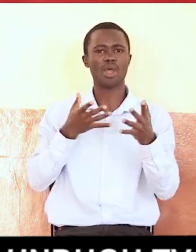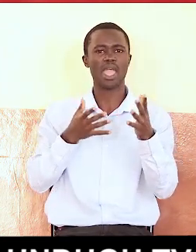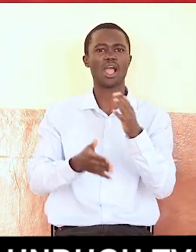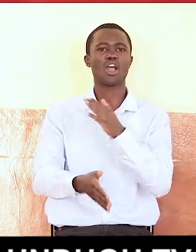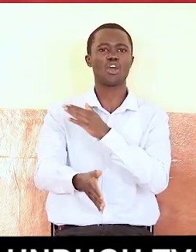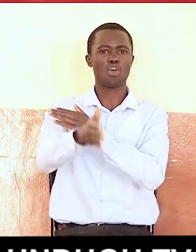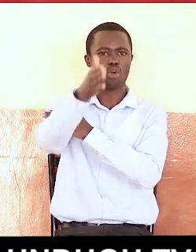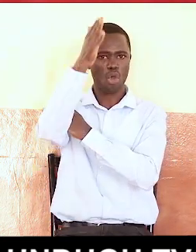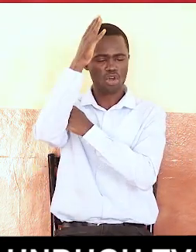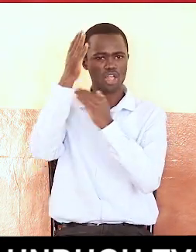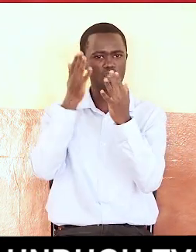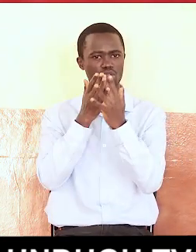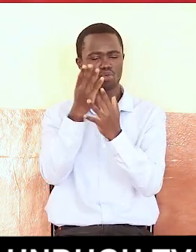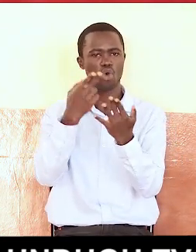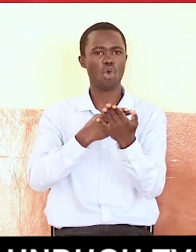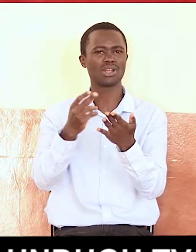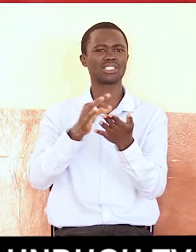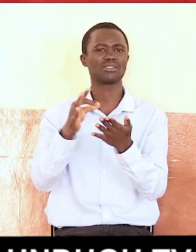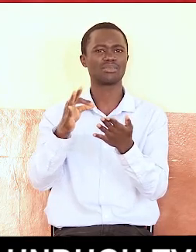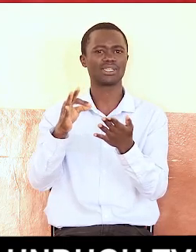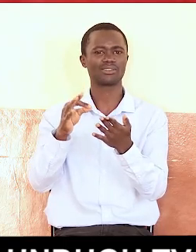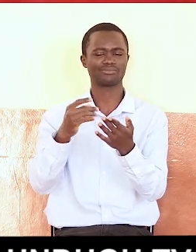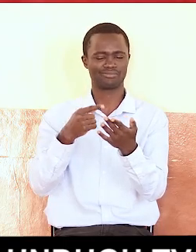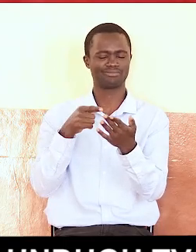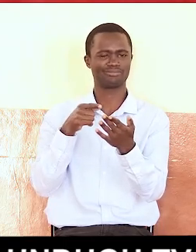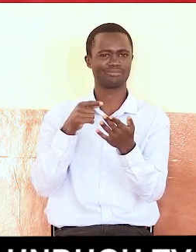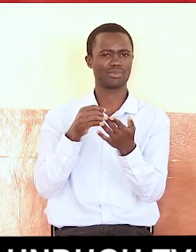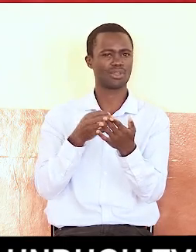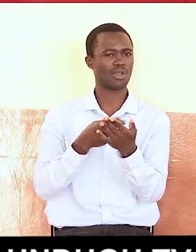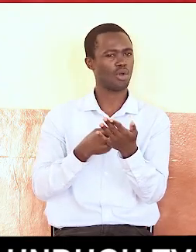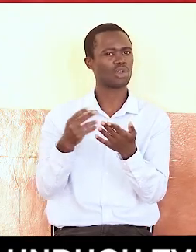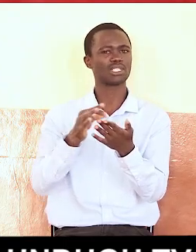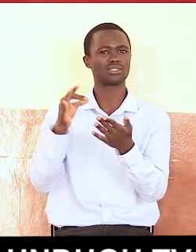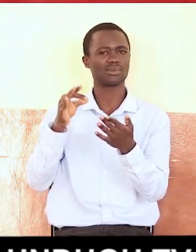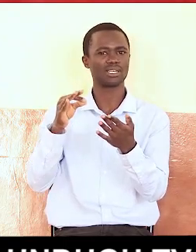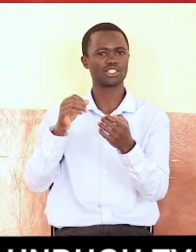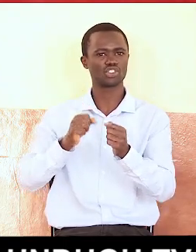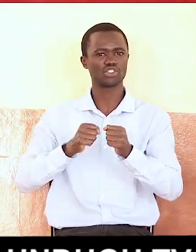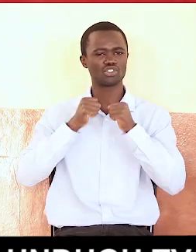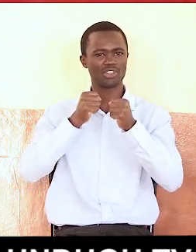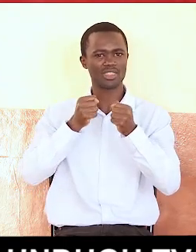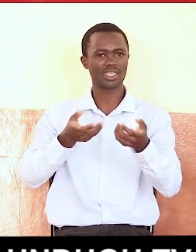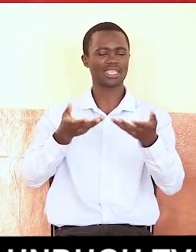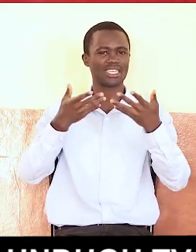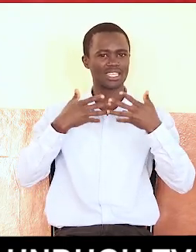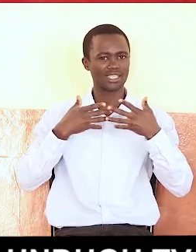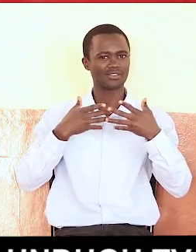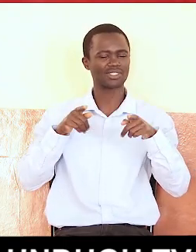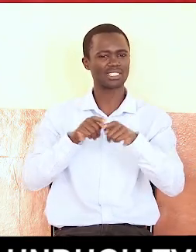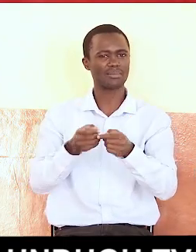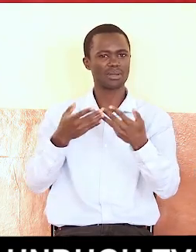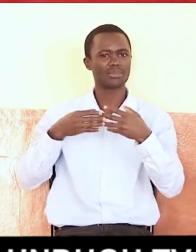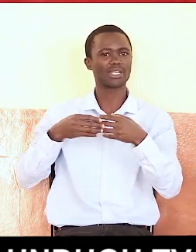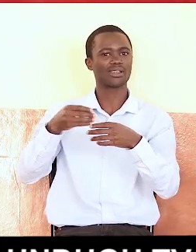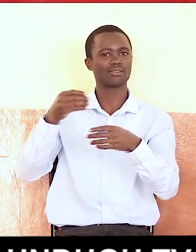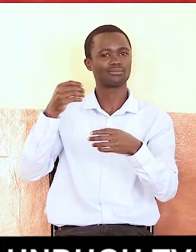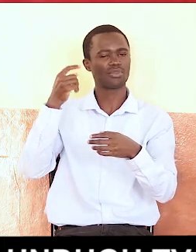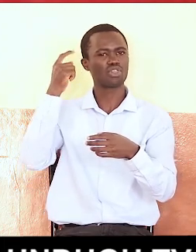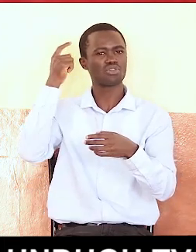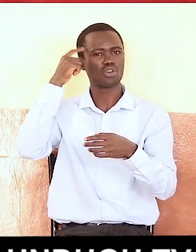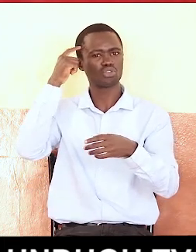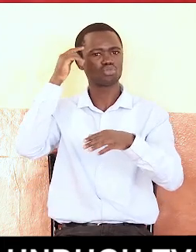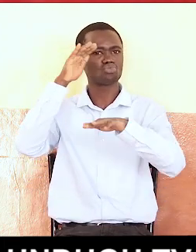ya Roho Mtakatifu. Anatutia nguvu na anaendelea kutuletea mawazo